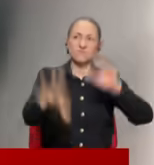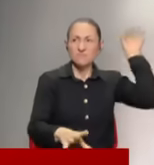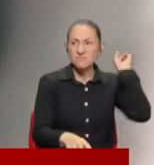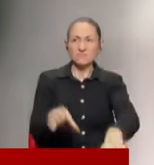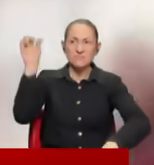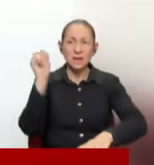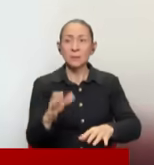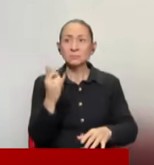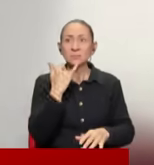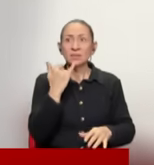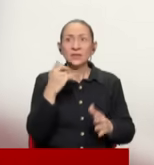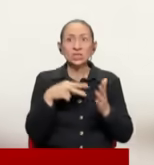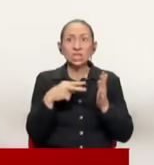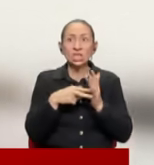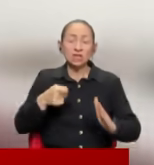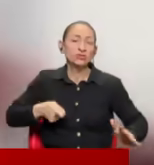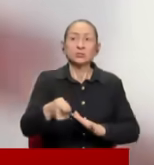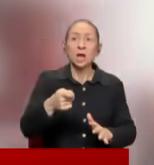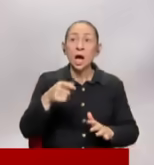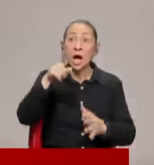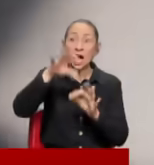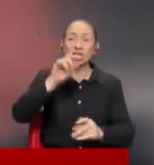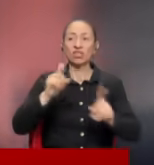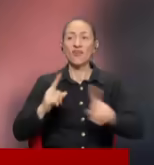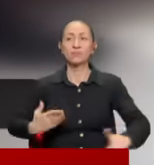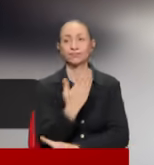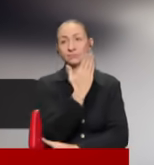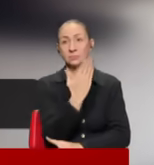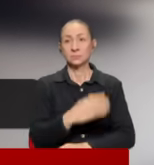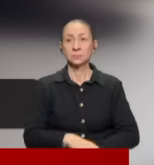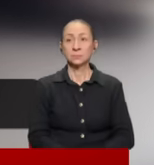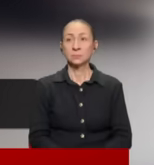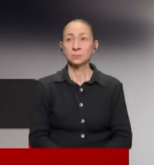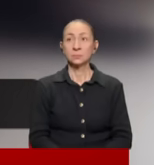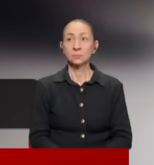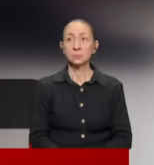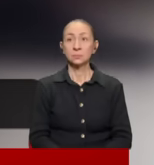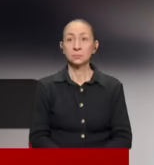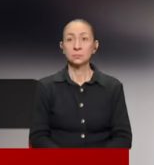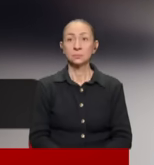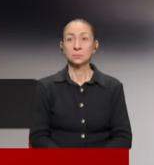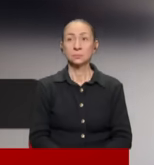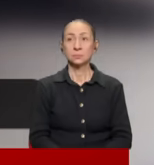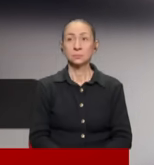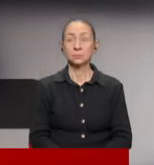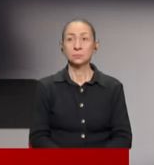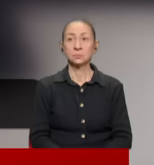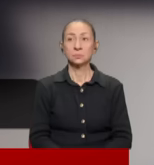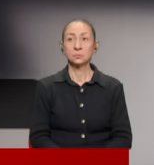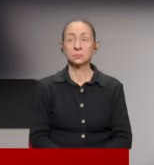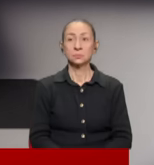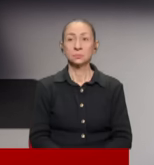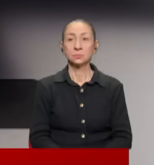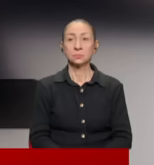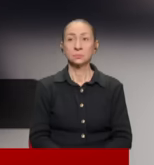fırlattı. Misafiri çatalla yaraladı. Hakkında dava açıldı. Nasıl vurursun kadına? Hesap sor işte. Nasıl vurdun? Nasıl